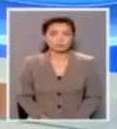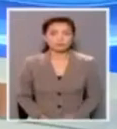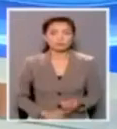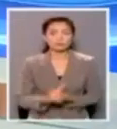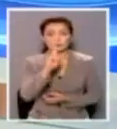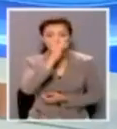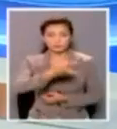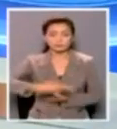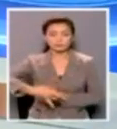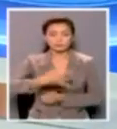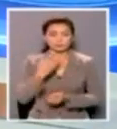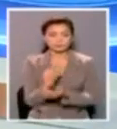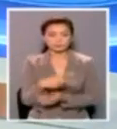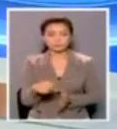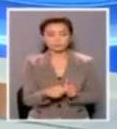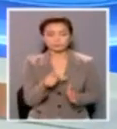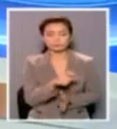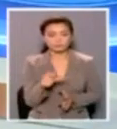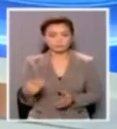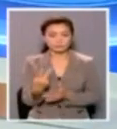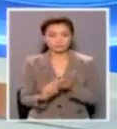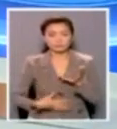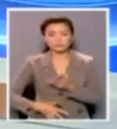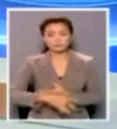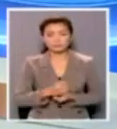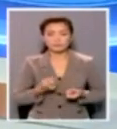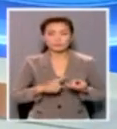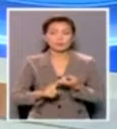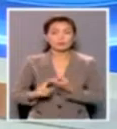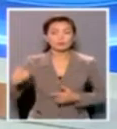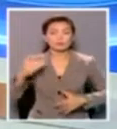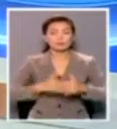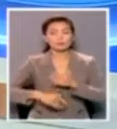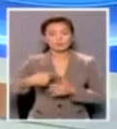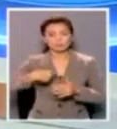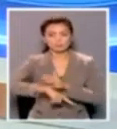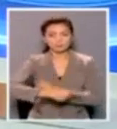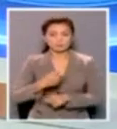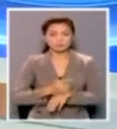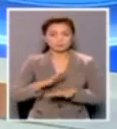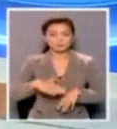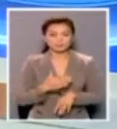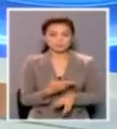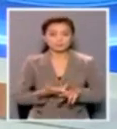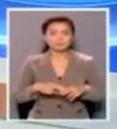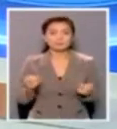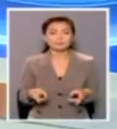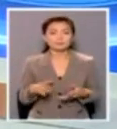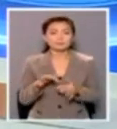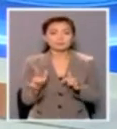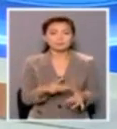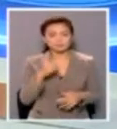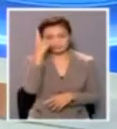С начала года в регионе утонули 26 человек. Все это связано с купанием на необорудованных водоемах. Специалисты